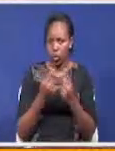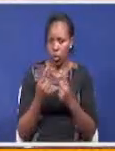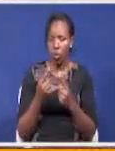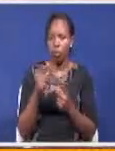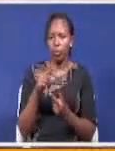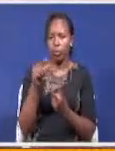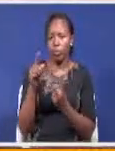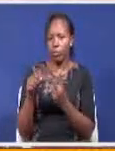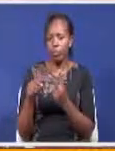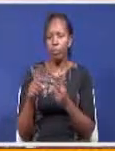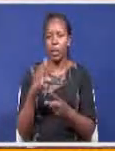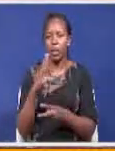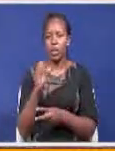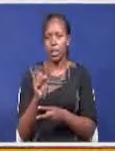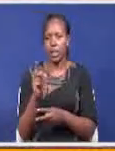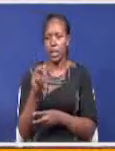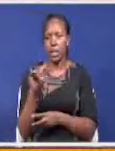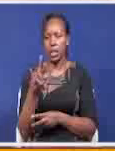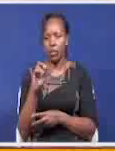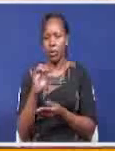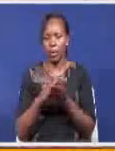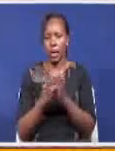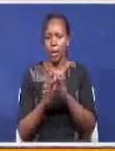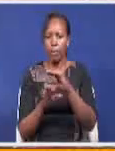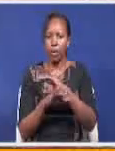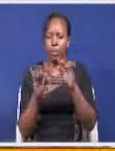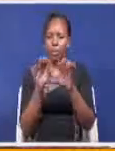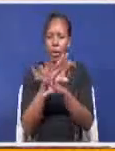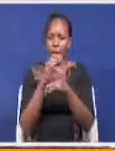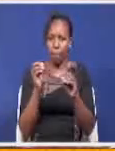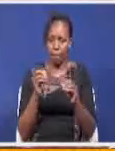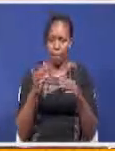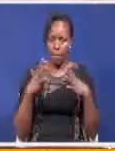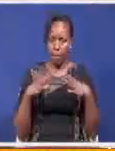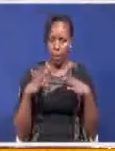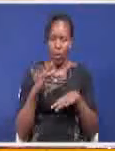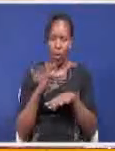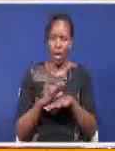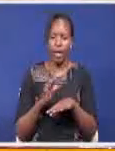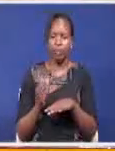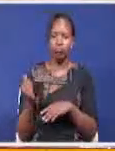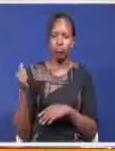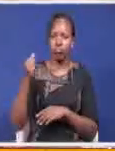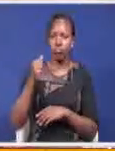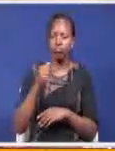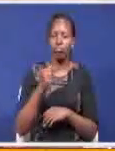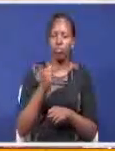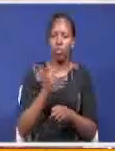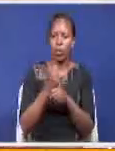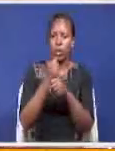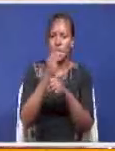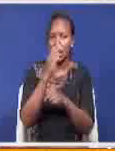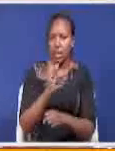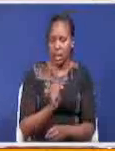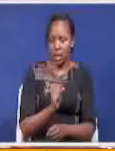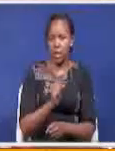president. Anto bara ukete bandurere. Bagieta kuthetera Professor Kithura Kindiki atueka deputy president. No ntoreru